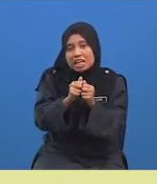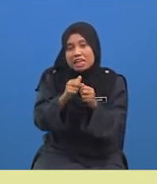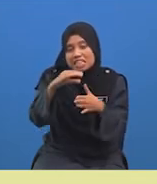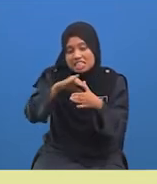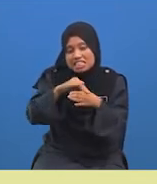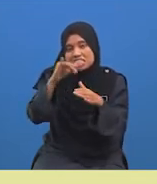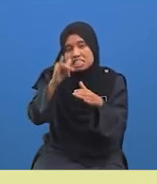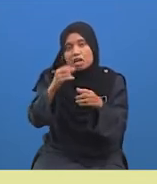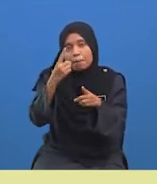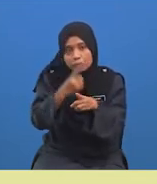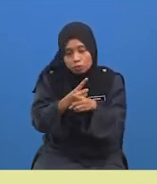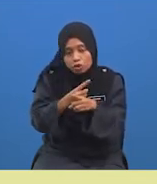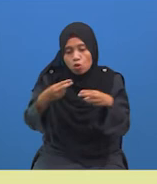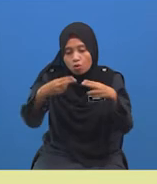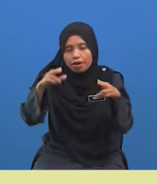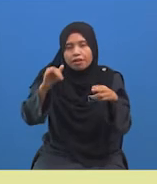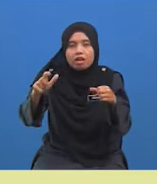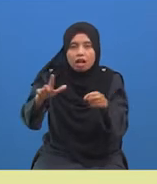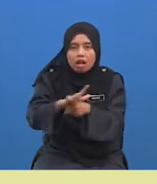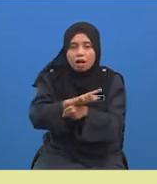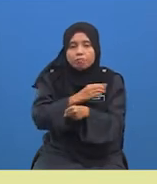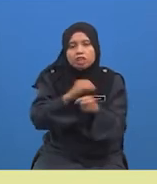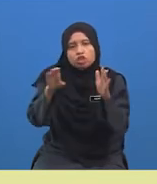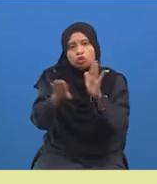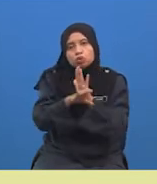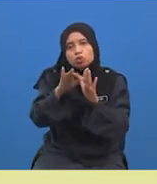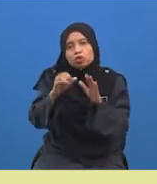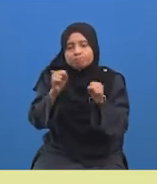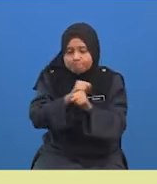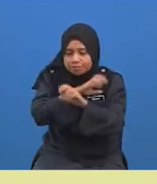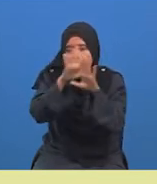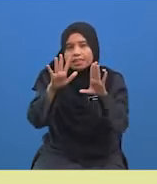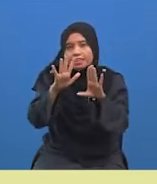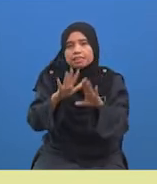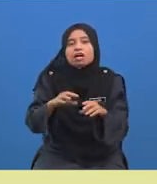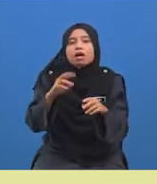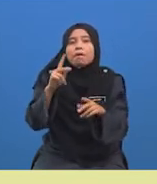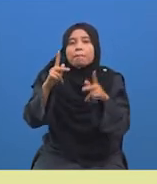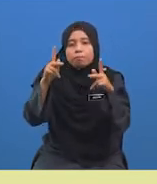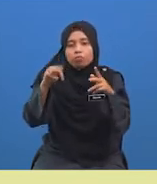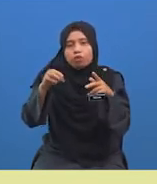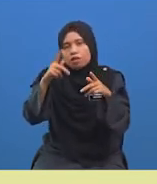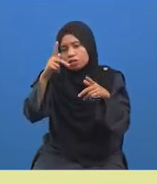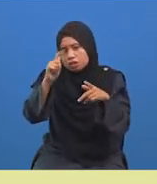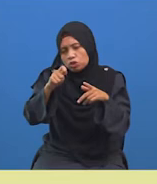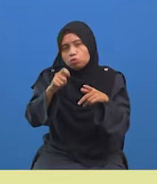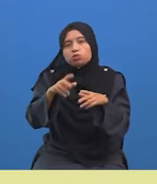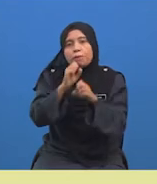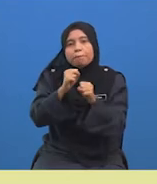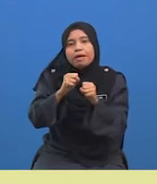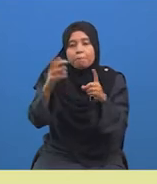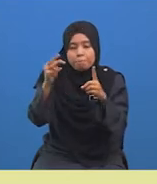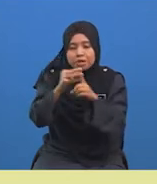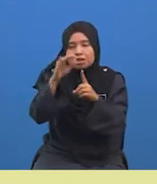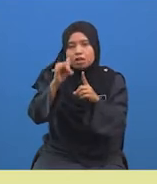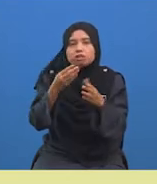yang tepat, huraian yang lengkap serta contoh yang jelas. Pelajar pasti akan mendapat markah